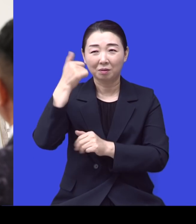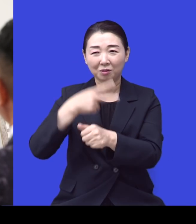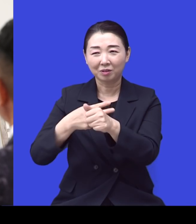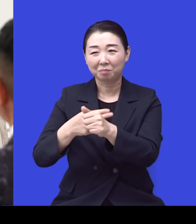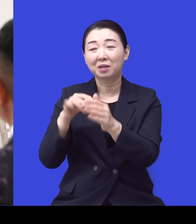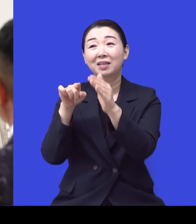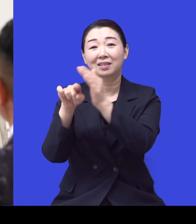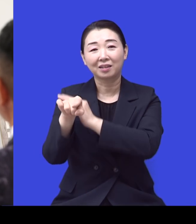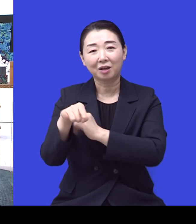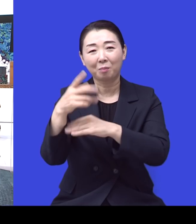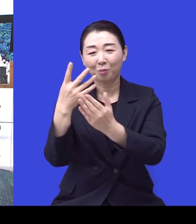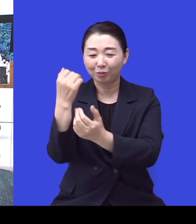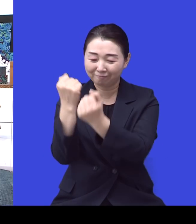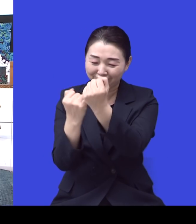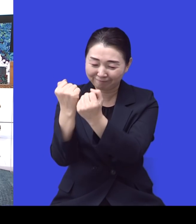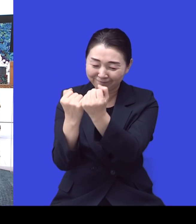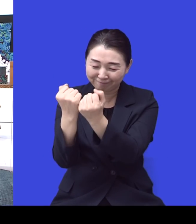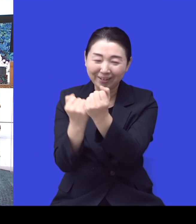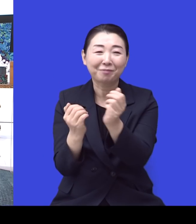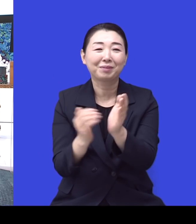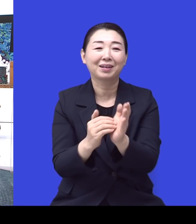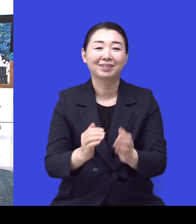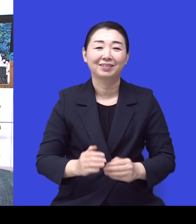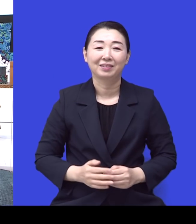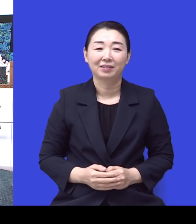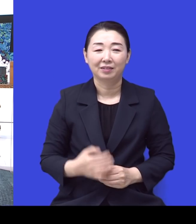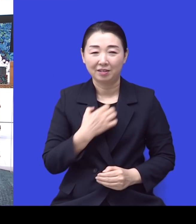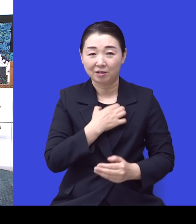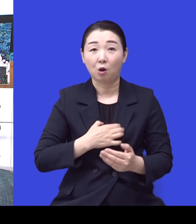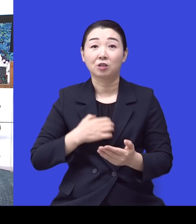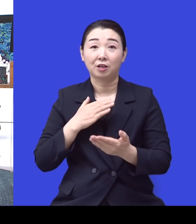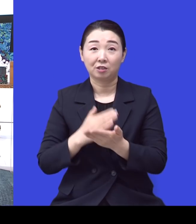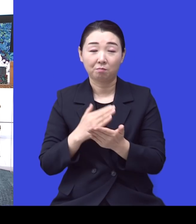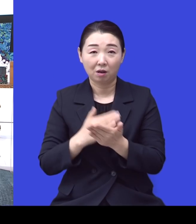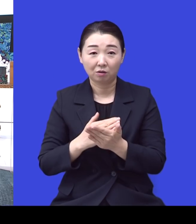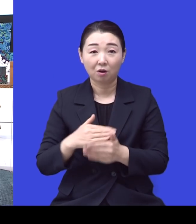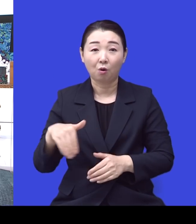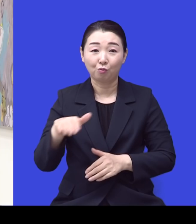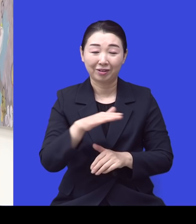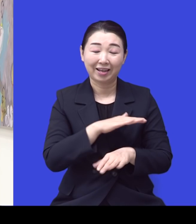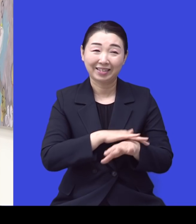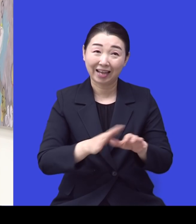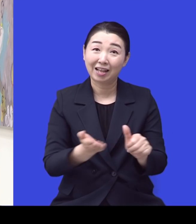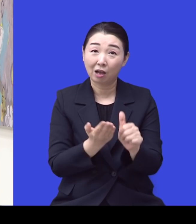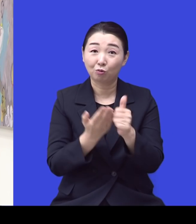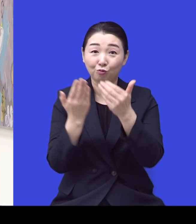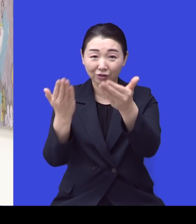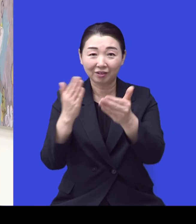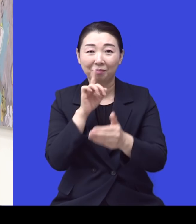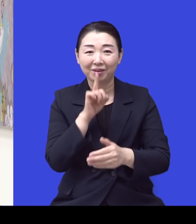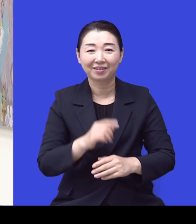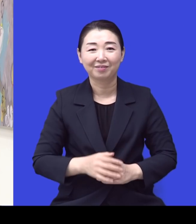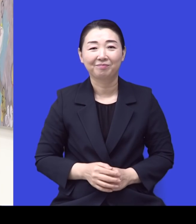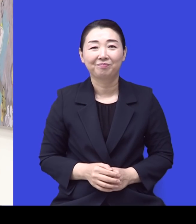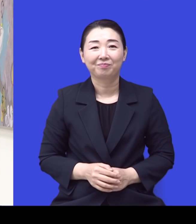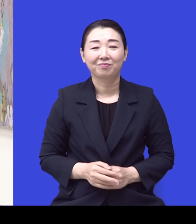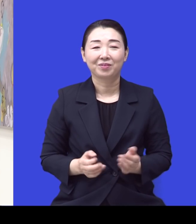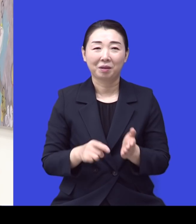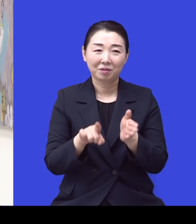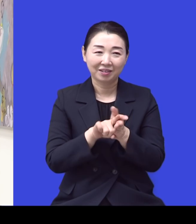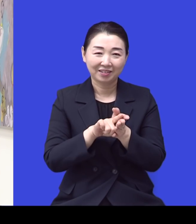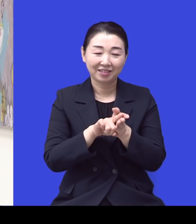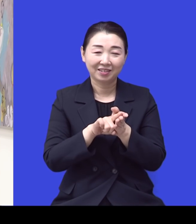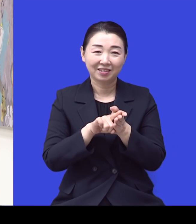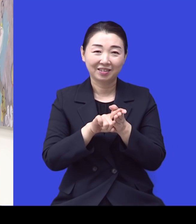예. 설득하시고. 설득해 주시고 예. 걱정하지 마시라고 우리가 예. 키워드리겠다고 예. 그래서 이제